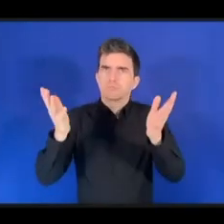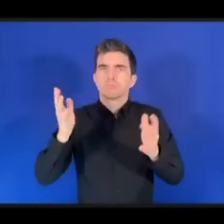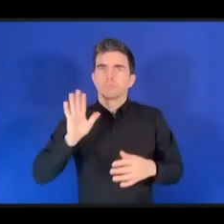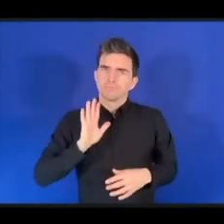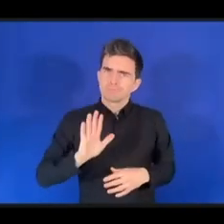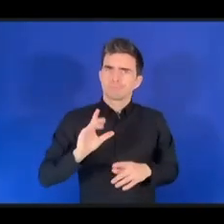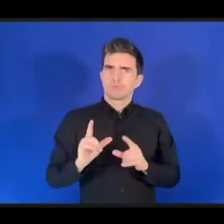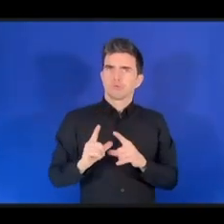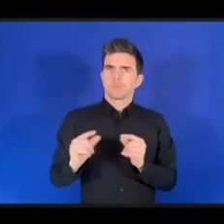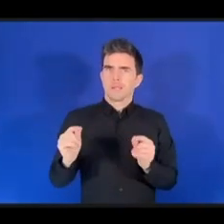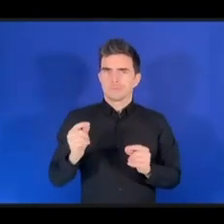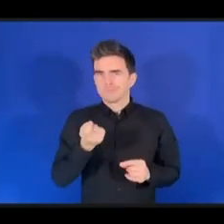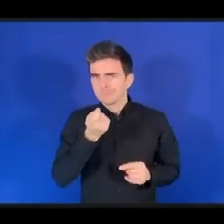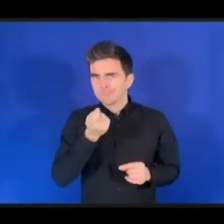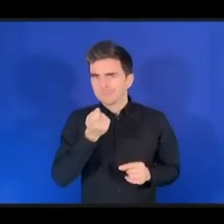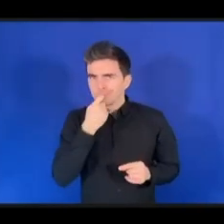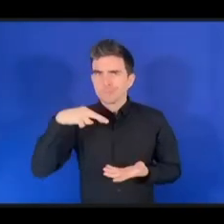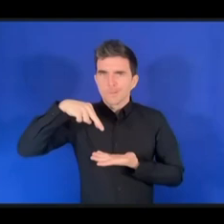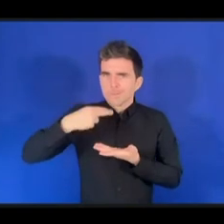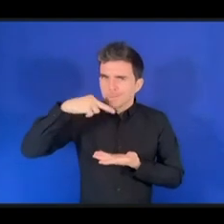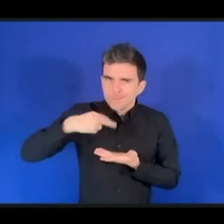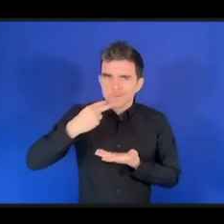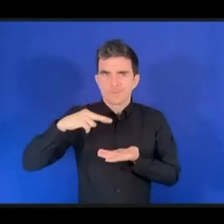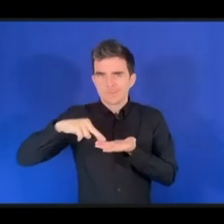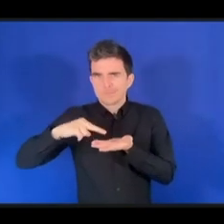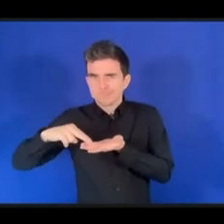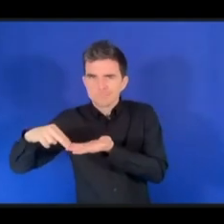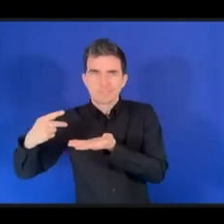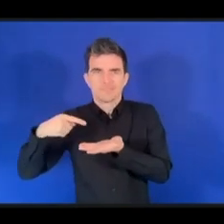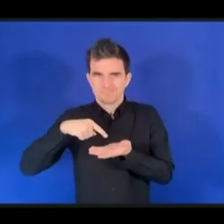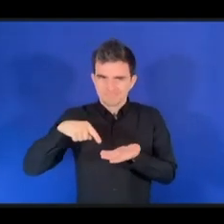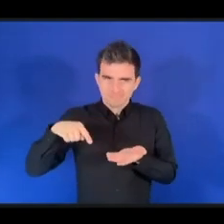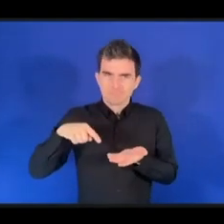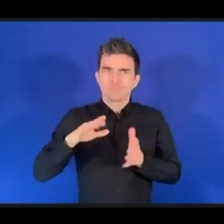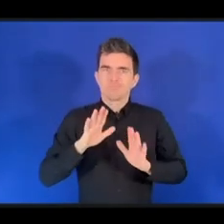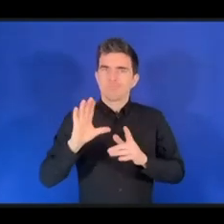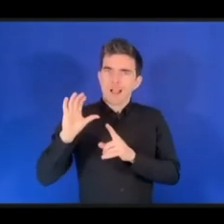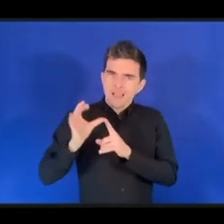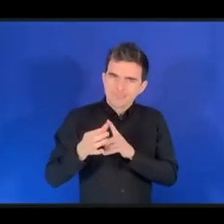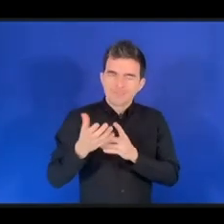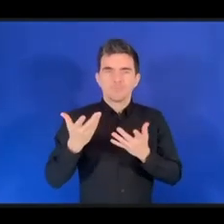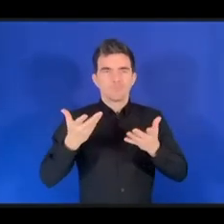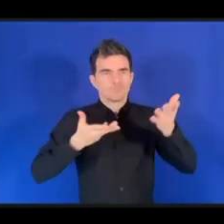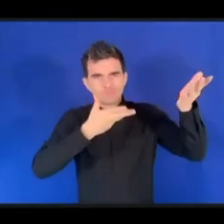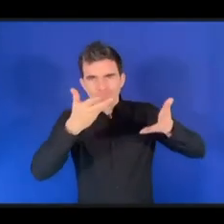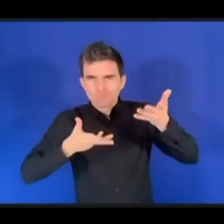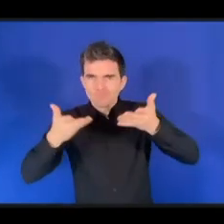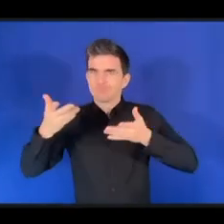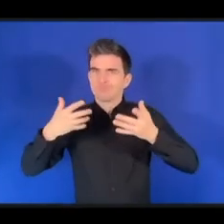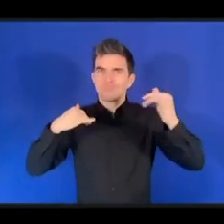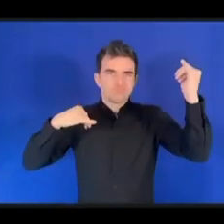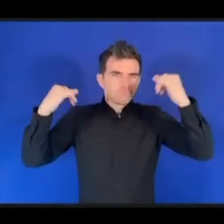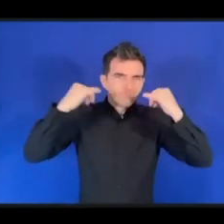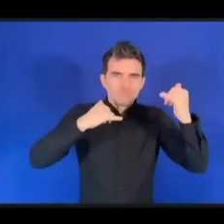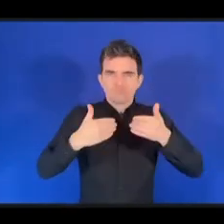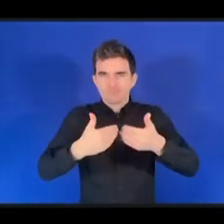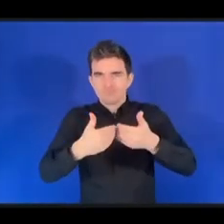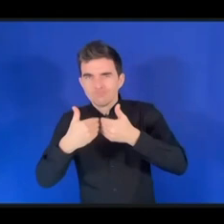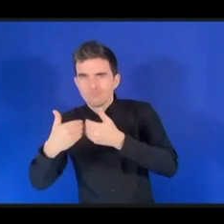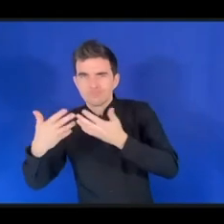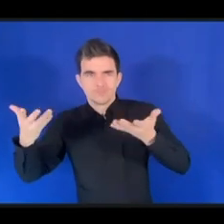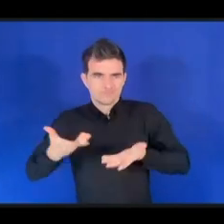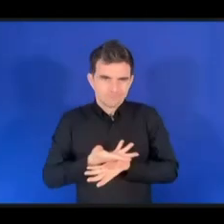للثقافه اليابانيه للمطبخ الياباني ونحن نطمح